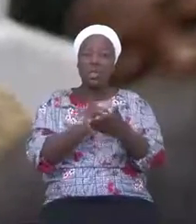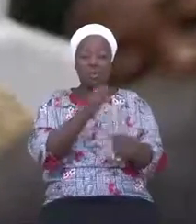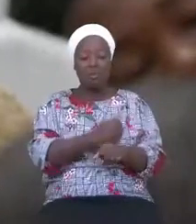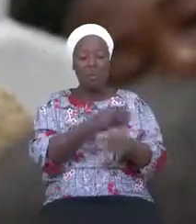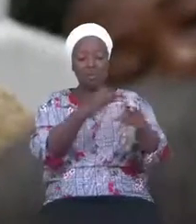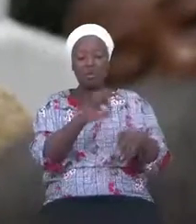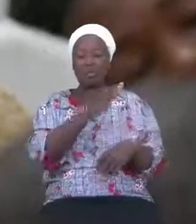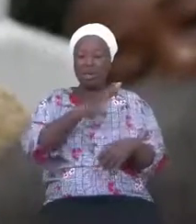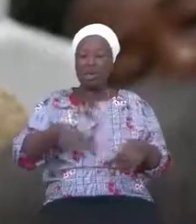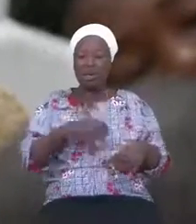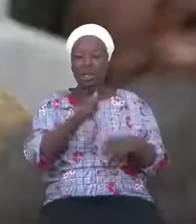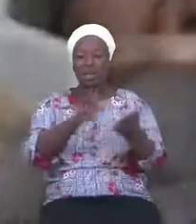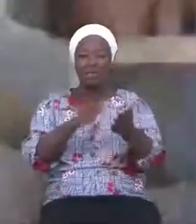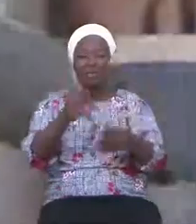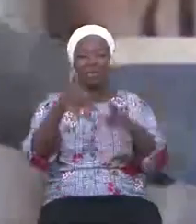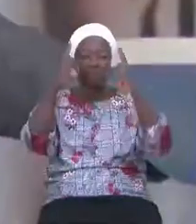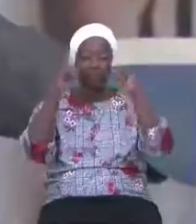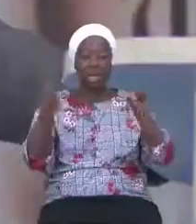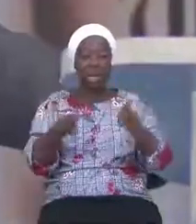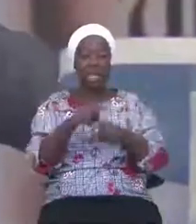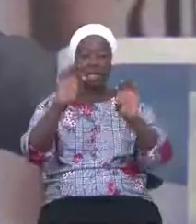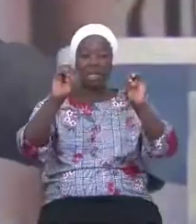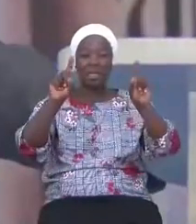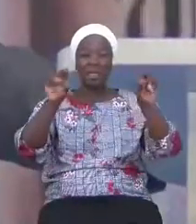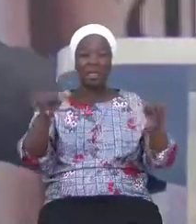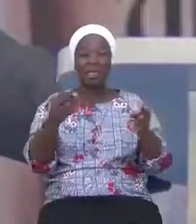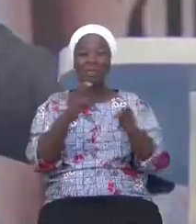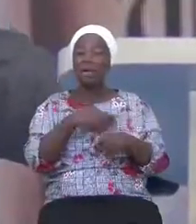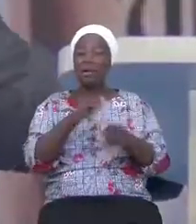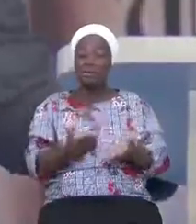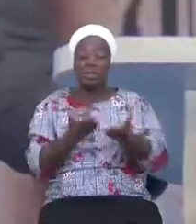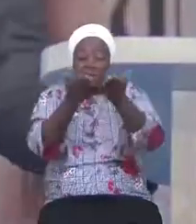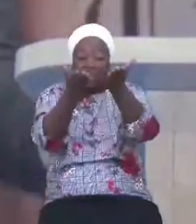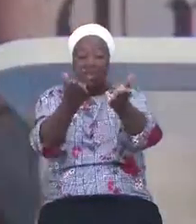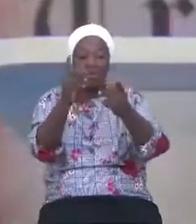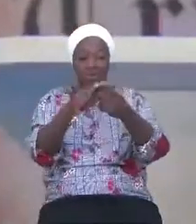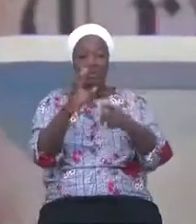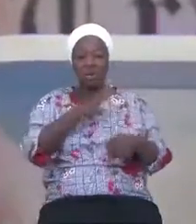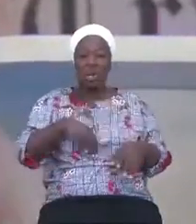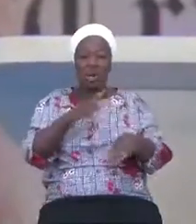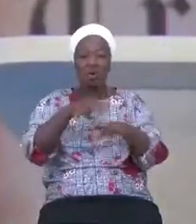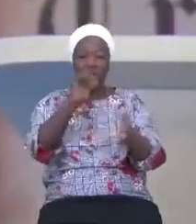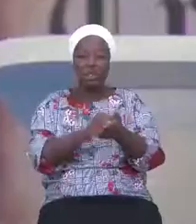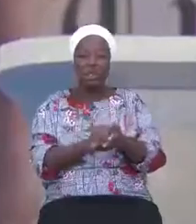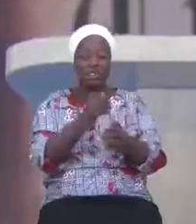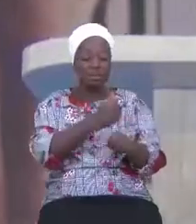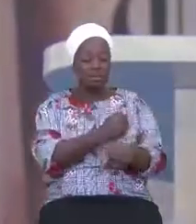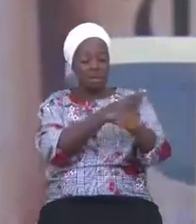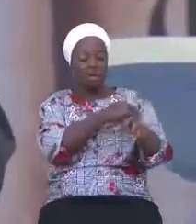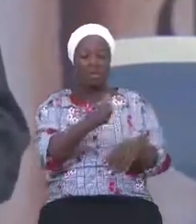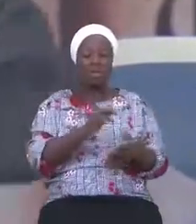cette montagne, un Moïse glorieux. Comme Élie a été présenté à Christ sur cette montagne, un